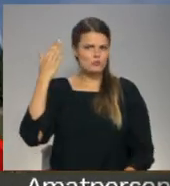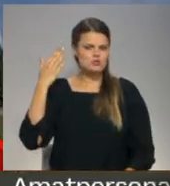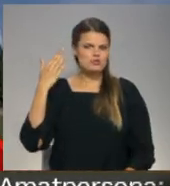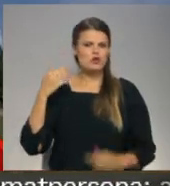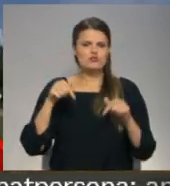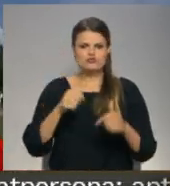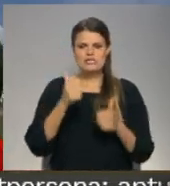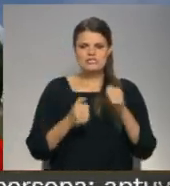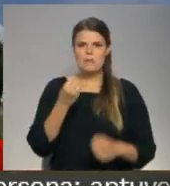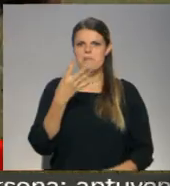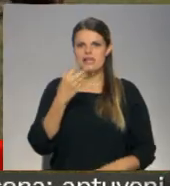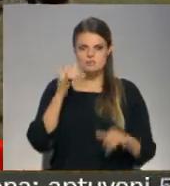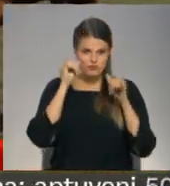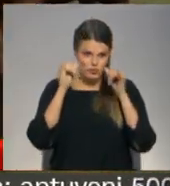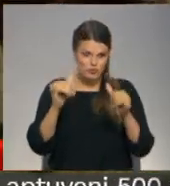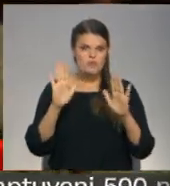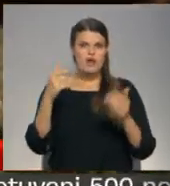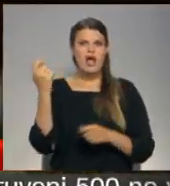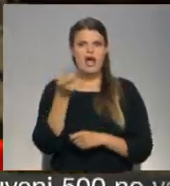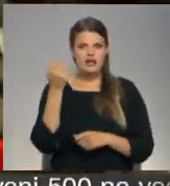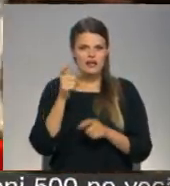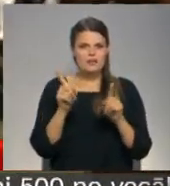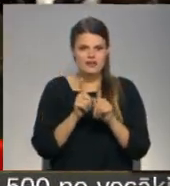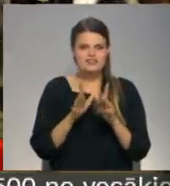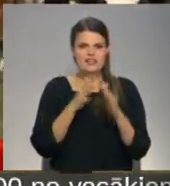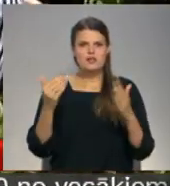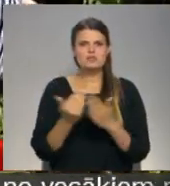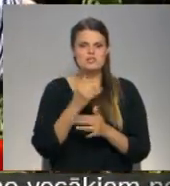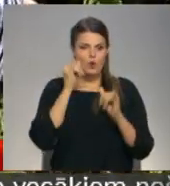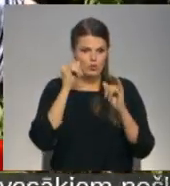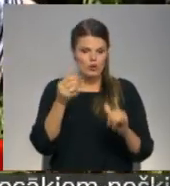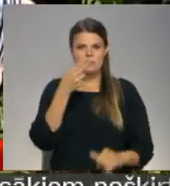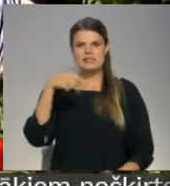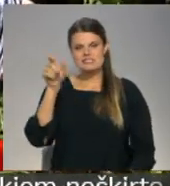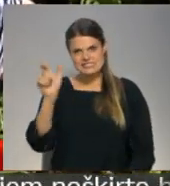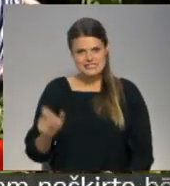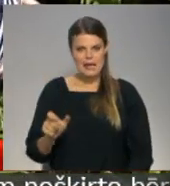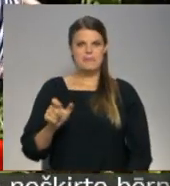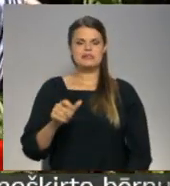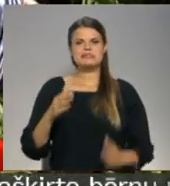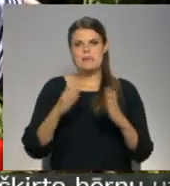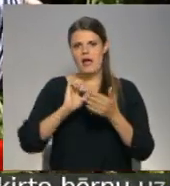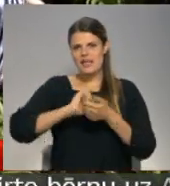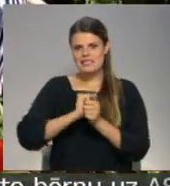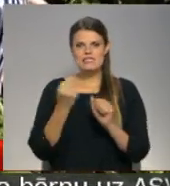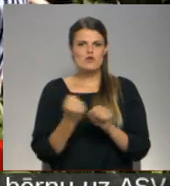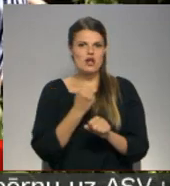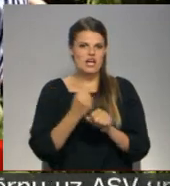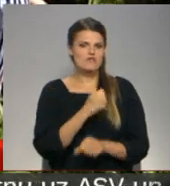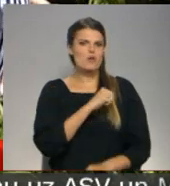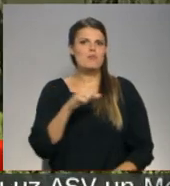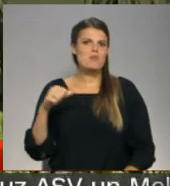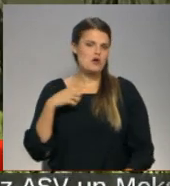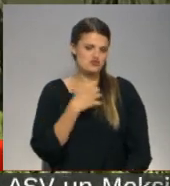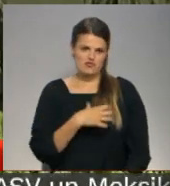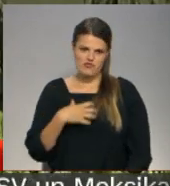šeit slaucamas 15 govis, taču ganībās netrūkst arī jaunu lopu. Saimniece Zenta Bite mājas sieru gatavo pašu